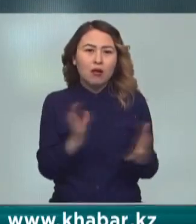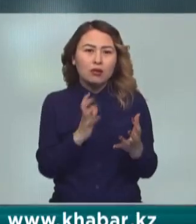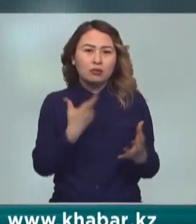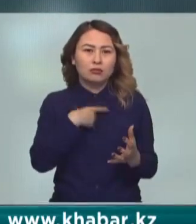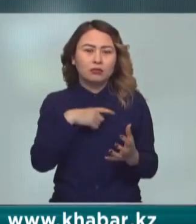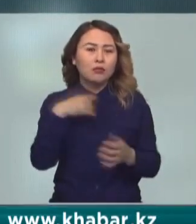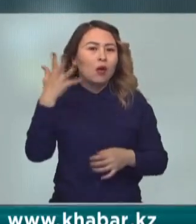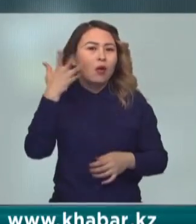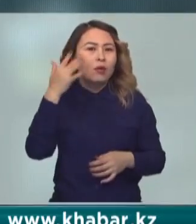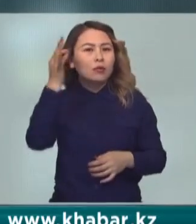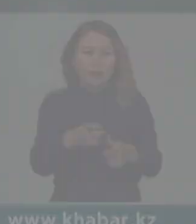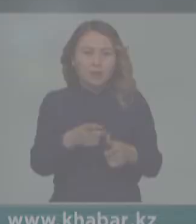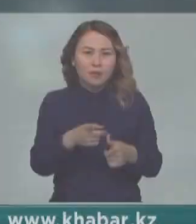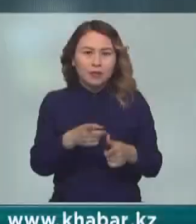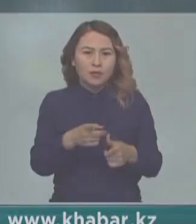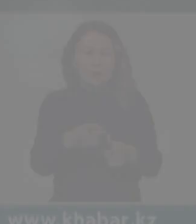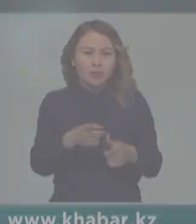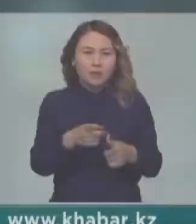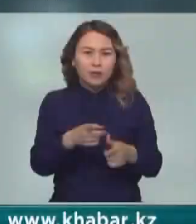боларсың қағидасын ескеріп, халықтың шоғыр